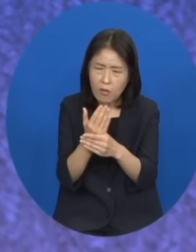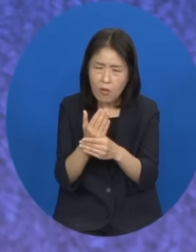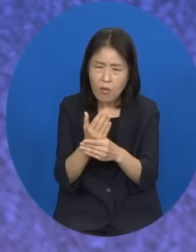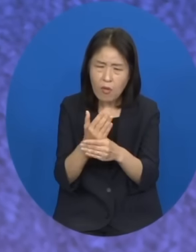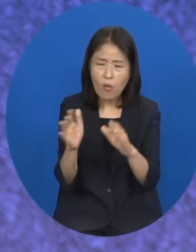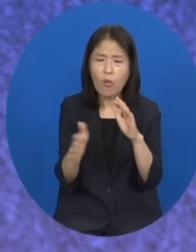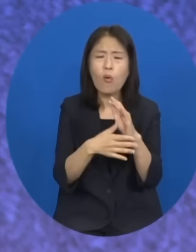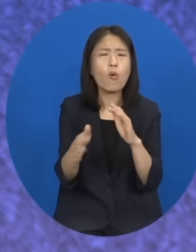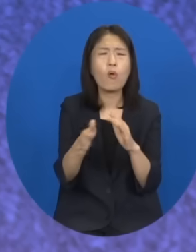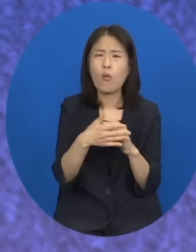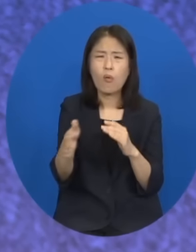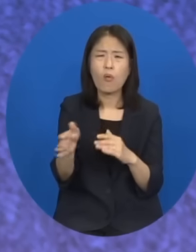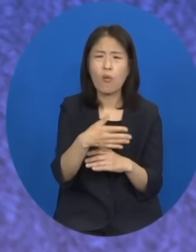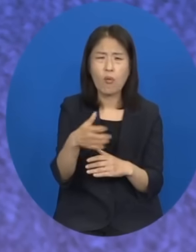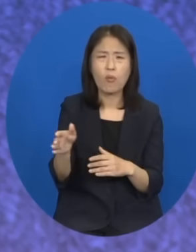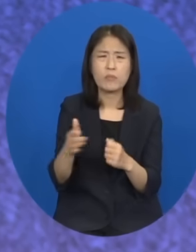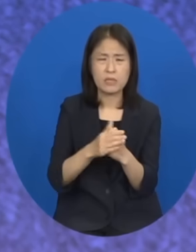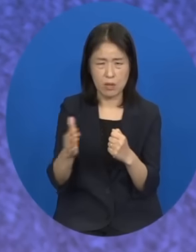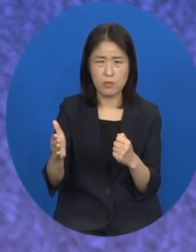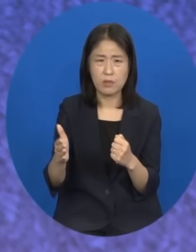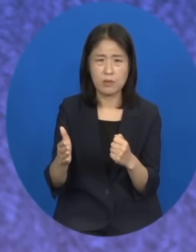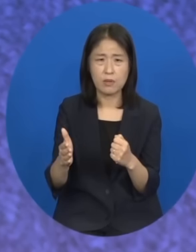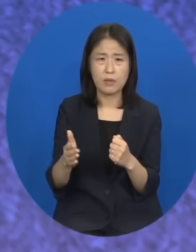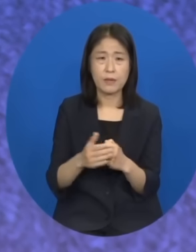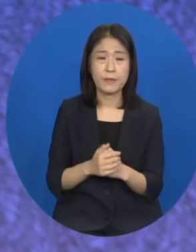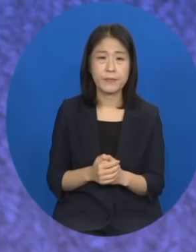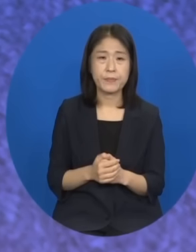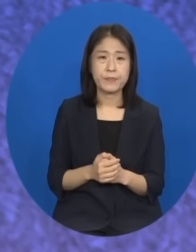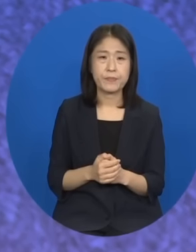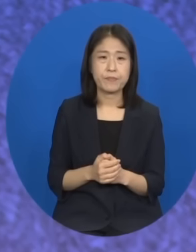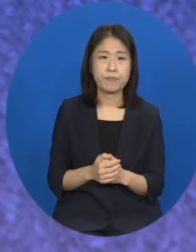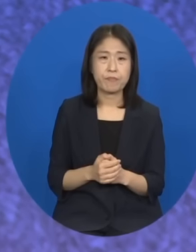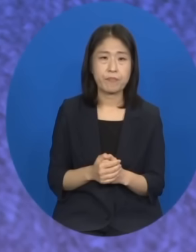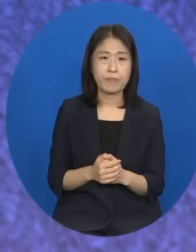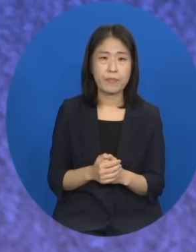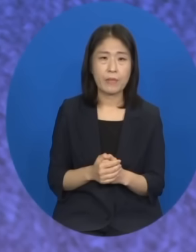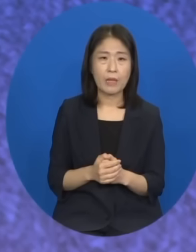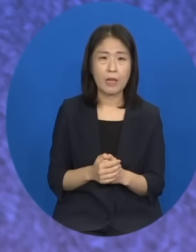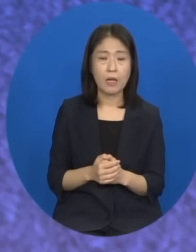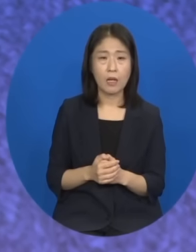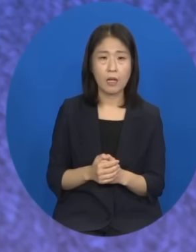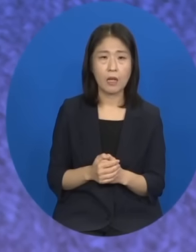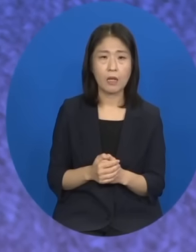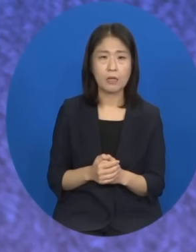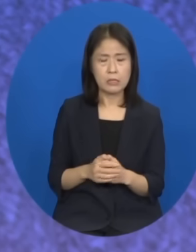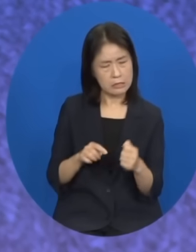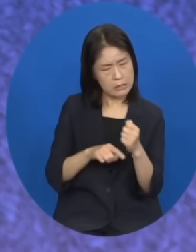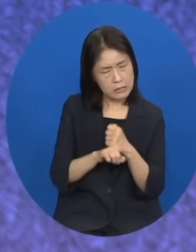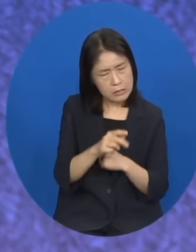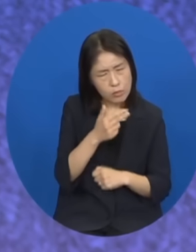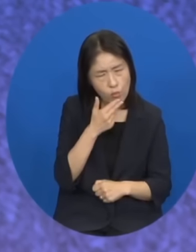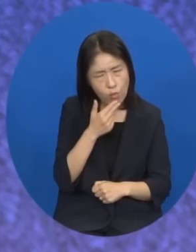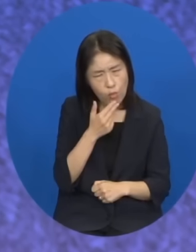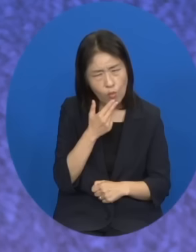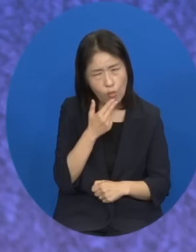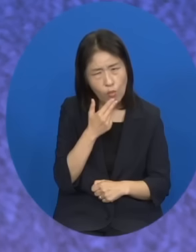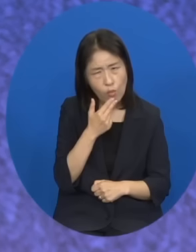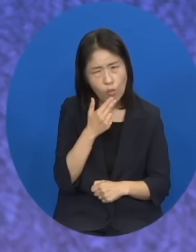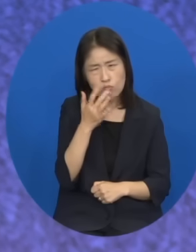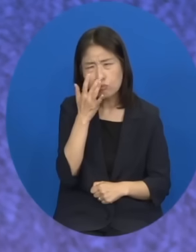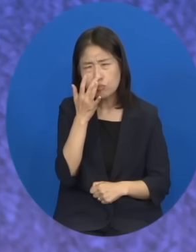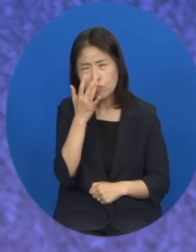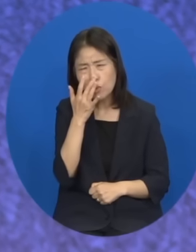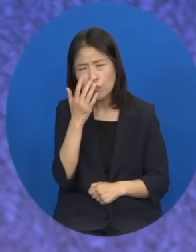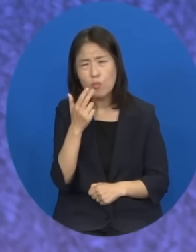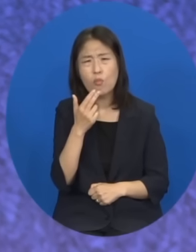때문이에요. 매일 매 순간이 뭐 무의미해 보이기도 하고 특별한 것도 없어